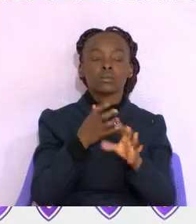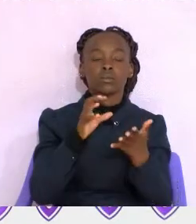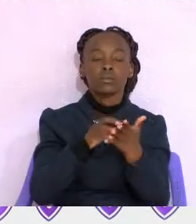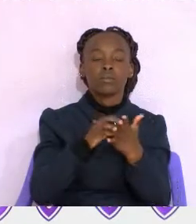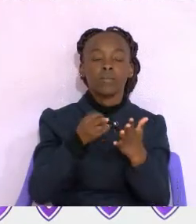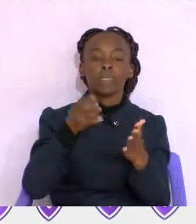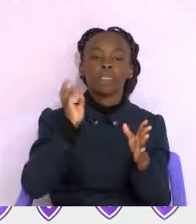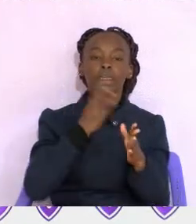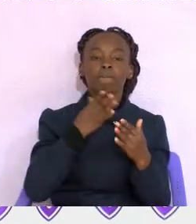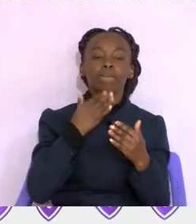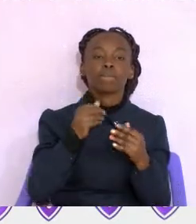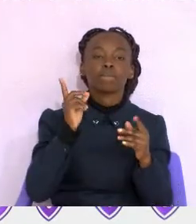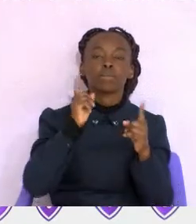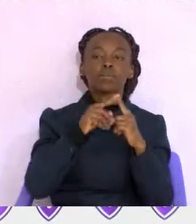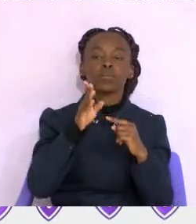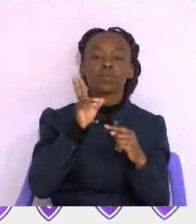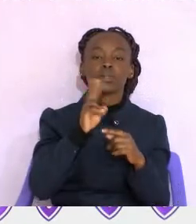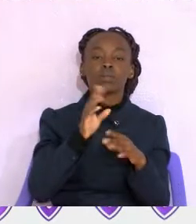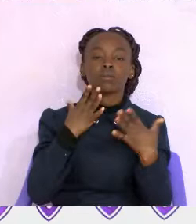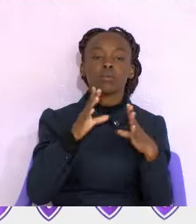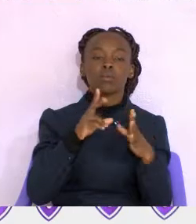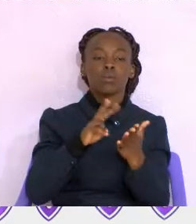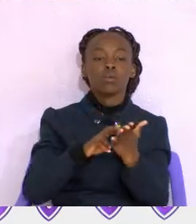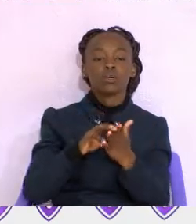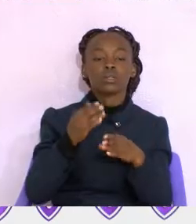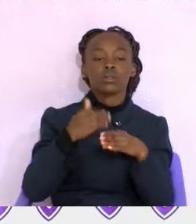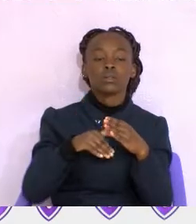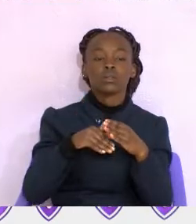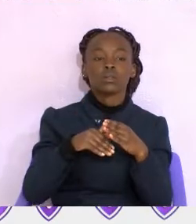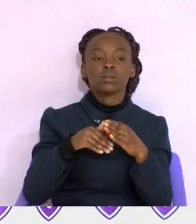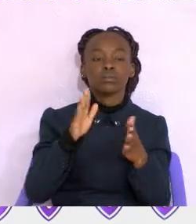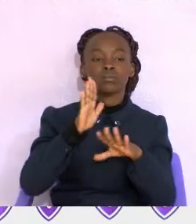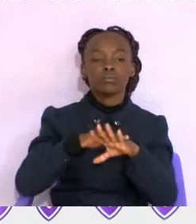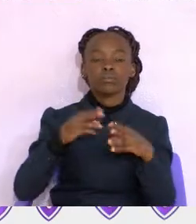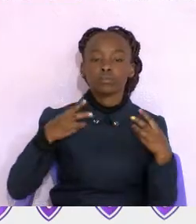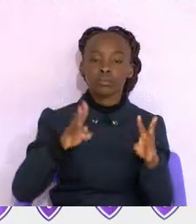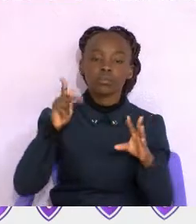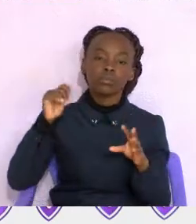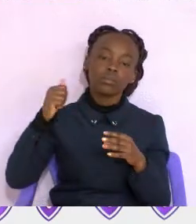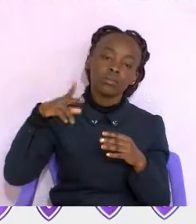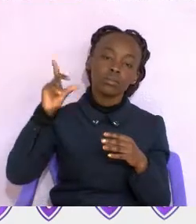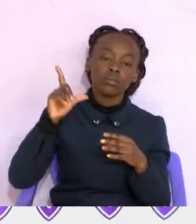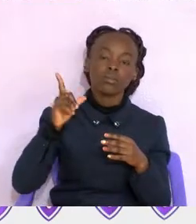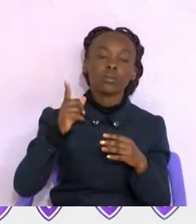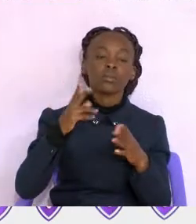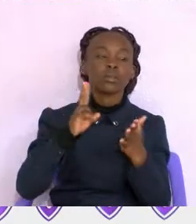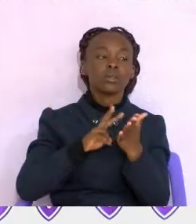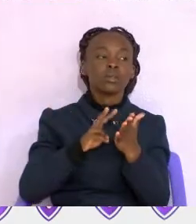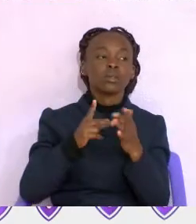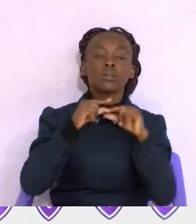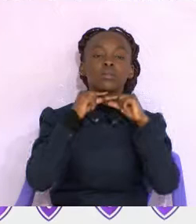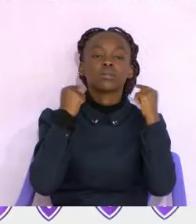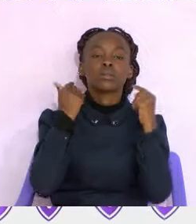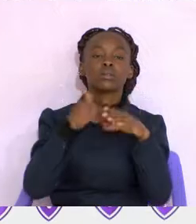njia ya kipekee. Na ninaamini msikilizaji inaweza kukua wewe. Paulo alitembelewa kwa dhuruba na akaambiwa hao watu muko